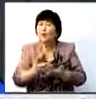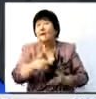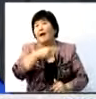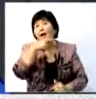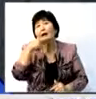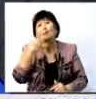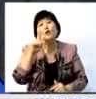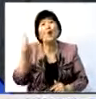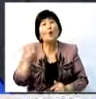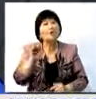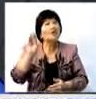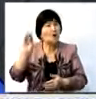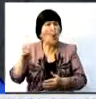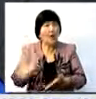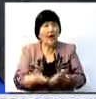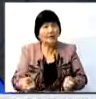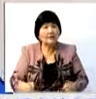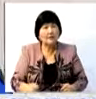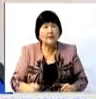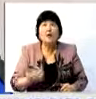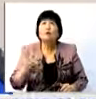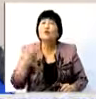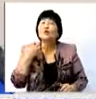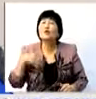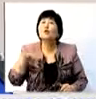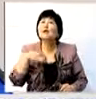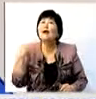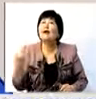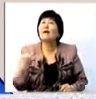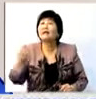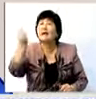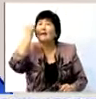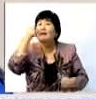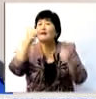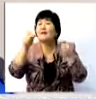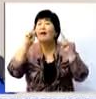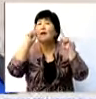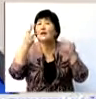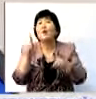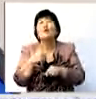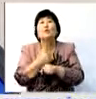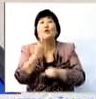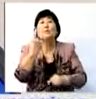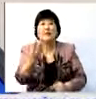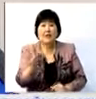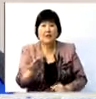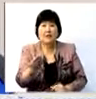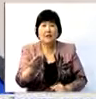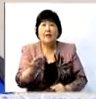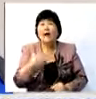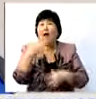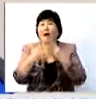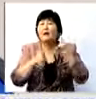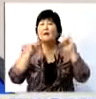Ресейдің музейлеріне қойылғанды. Қола дәуірінің сыр өңірінде қызықты ескерткіштермен танымал, солардың бірі осы